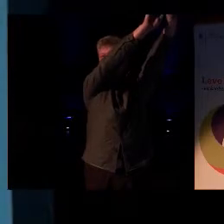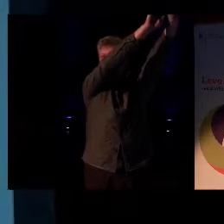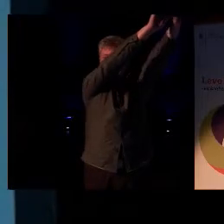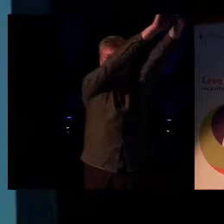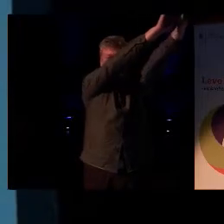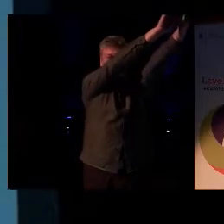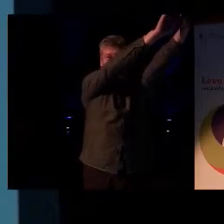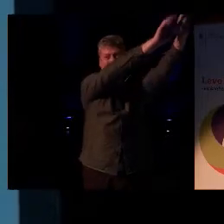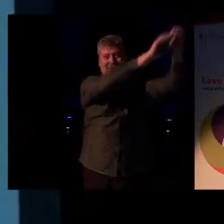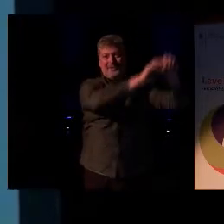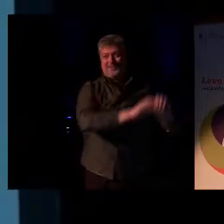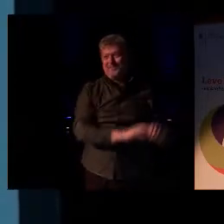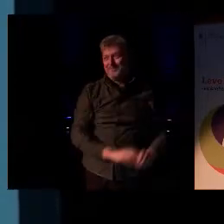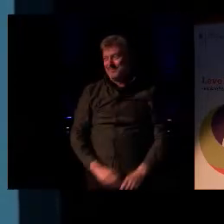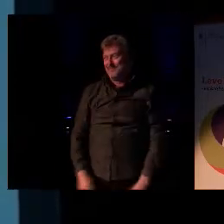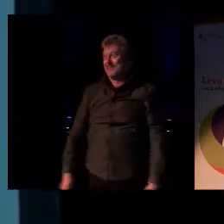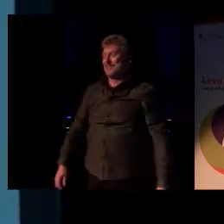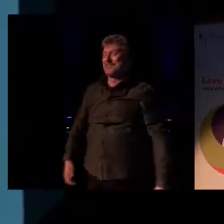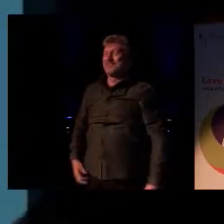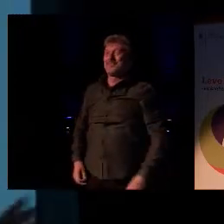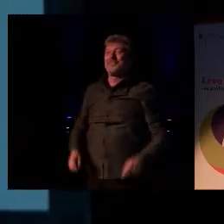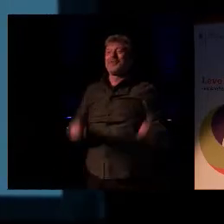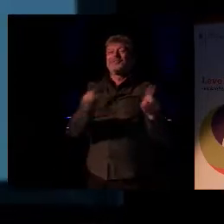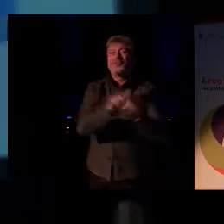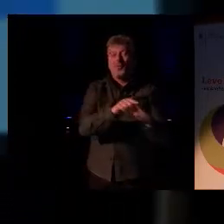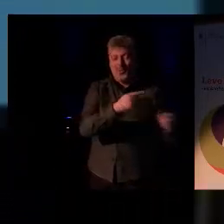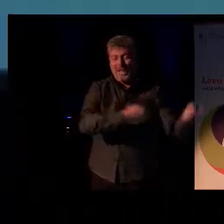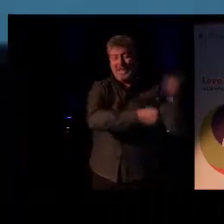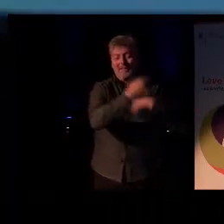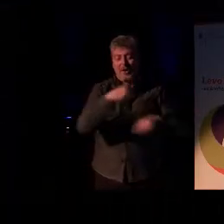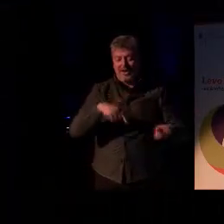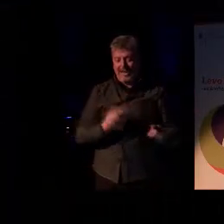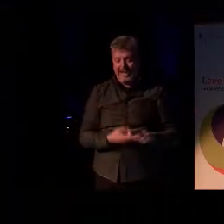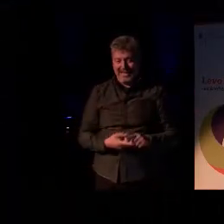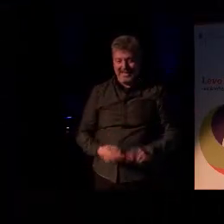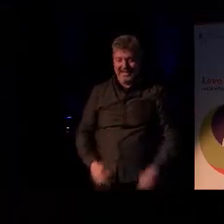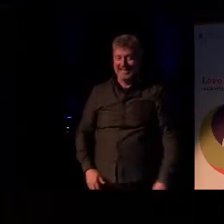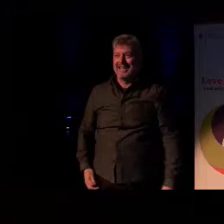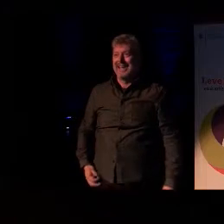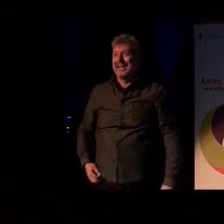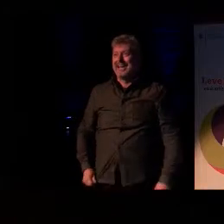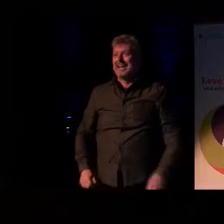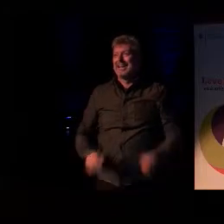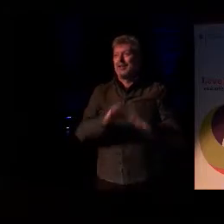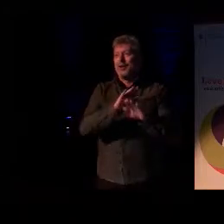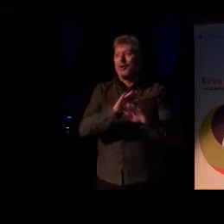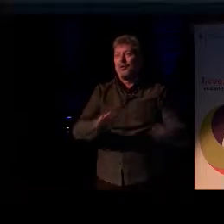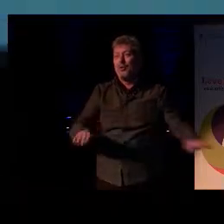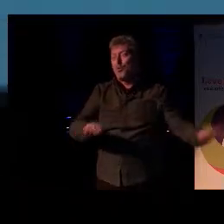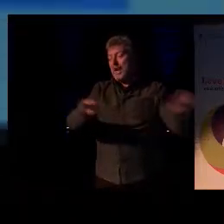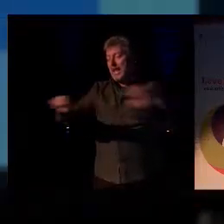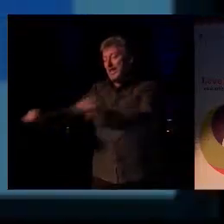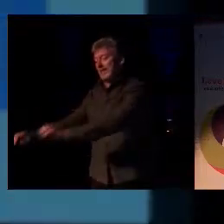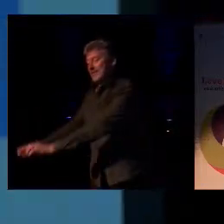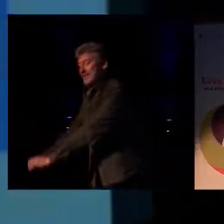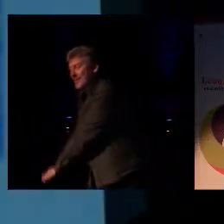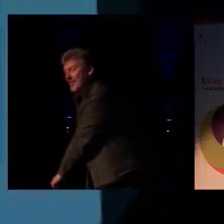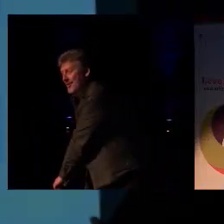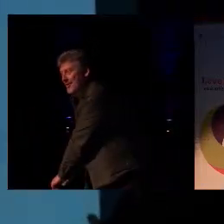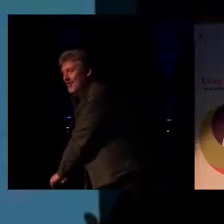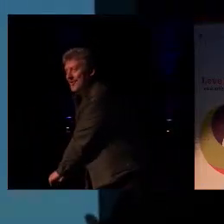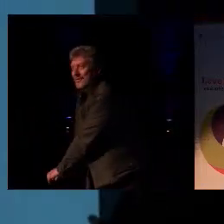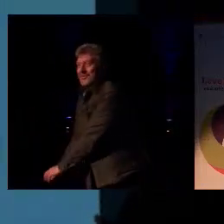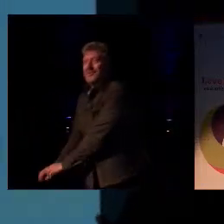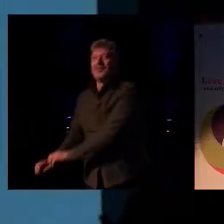altså. Og så går vi tilbake. Tar vi en sånn rolig til, opp,